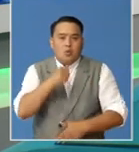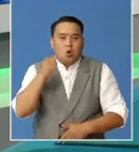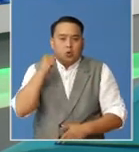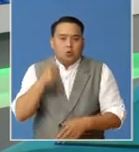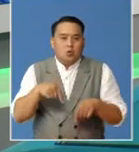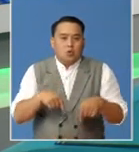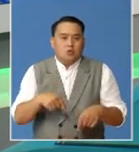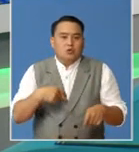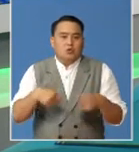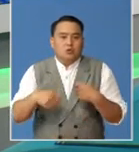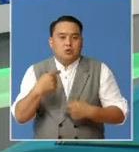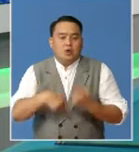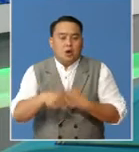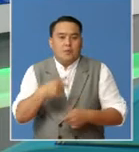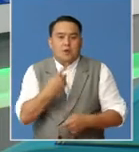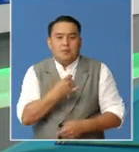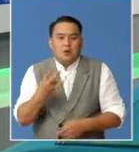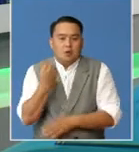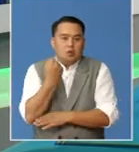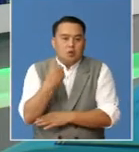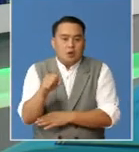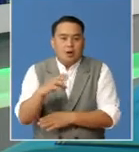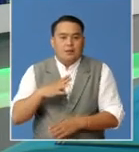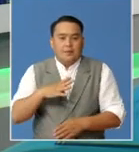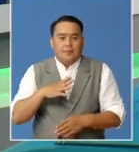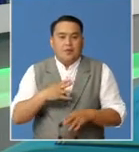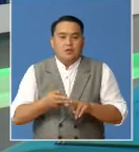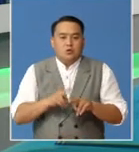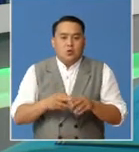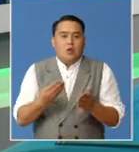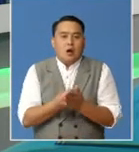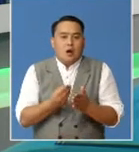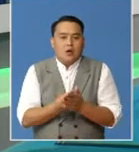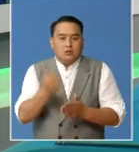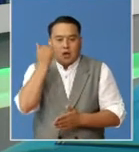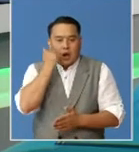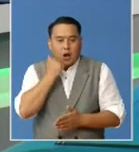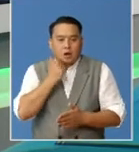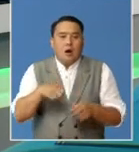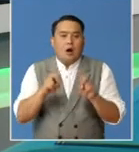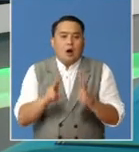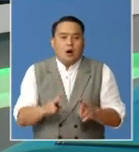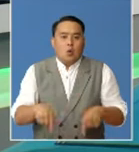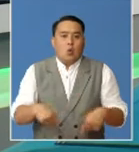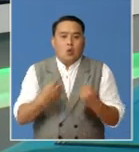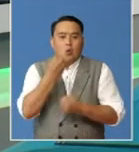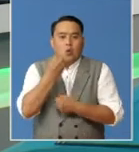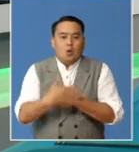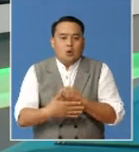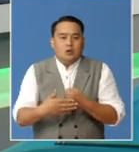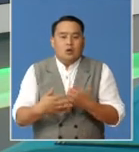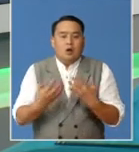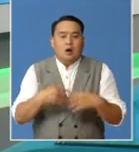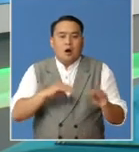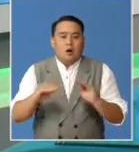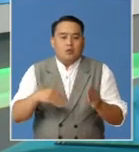тап осы жәрмеңкеге қатысып 1 миллион теңгенің грантын иеленген болатын. Сол қаражатқа қарттар мен мүгедектерге арналған оңалту орталығына қажет құрал